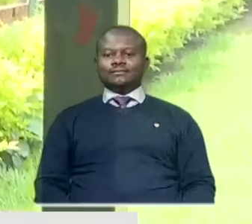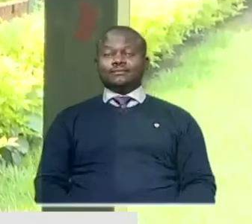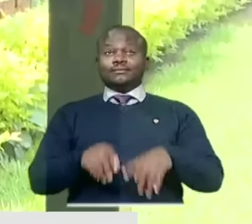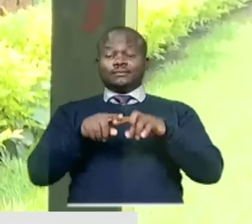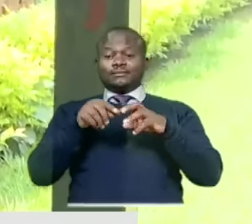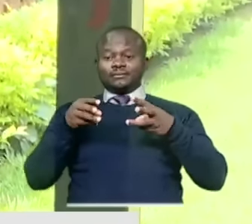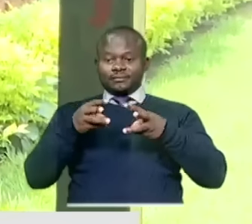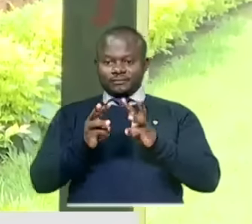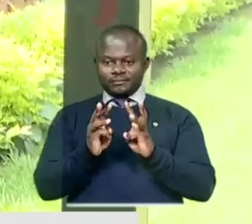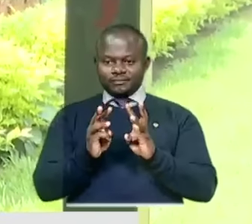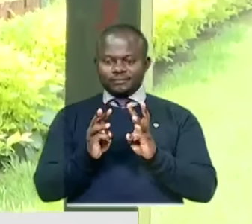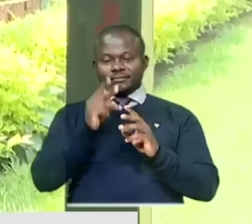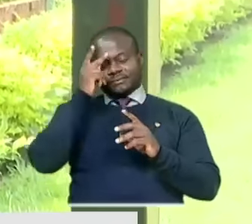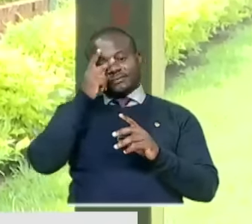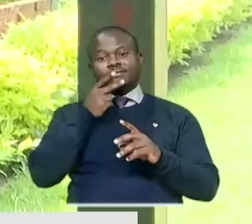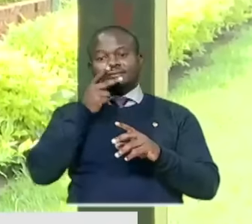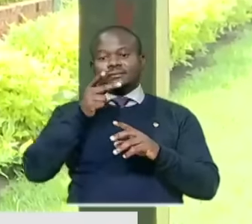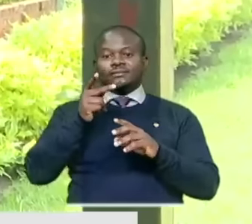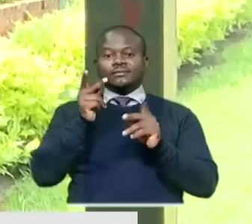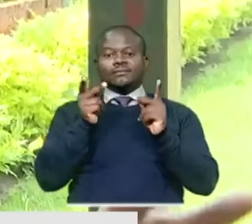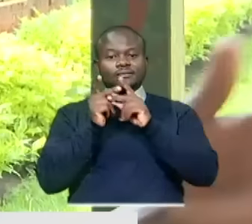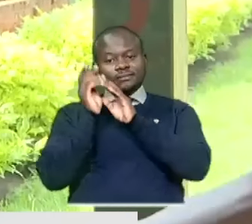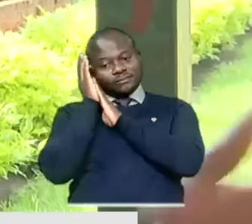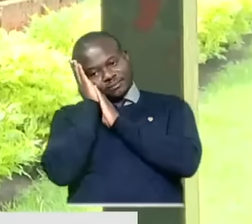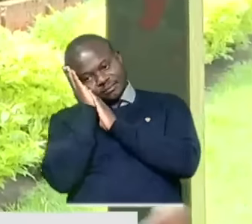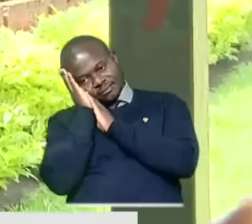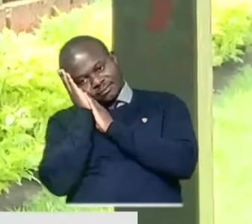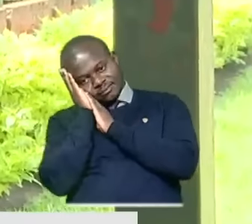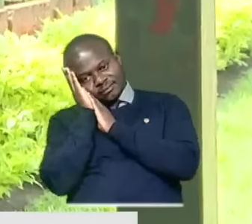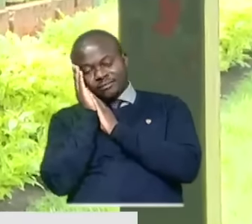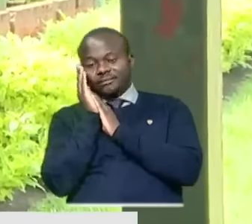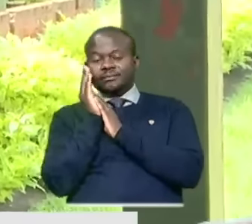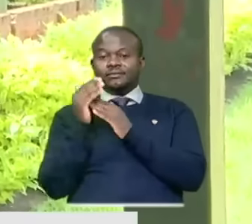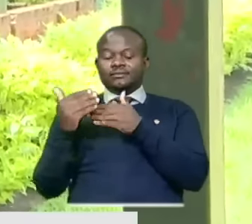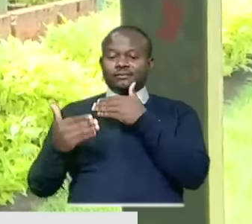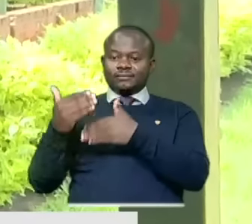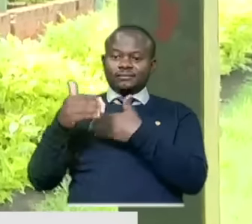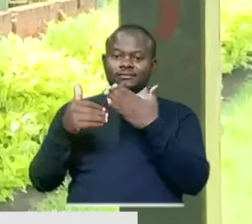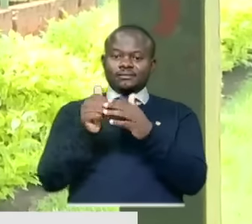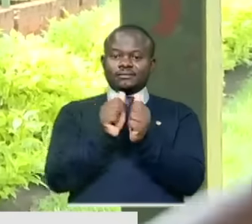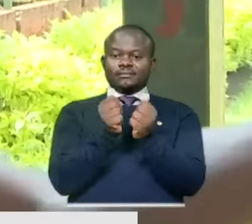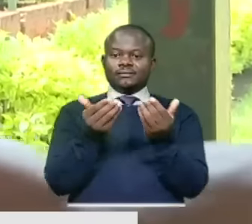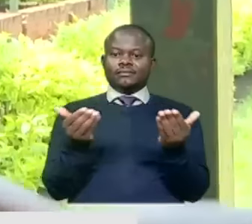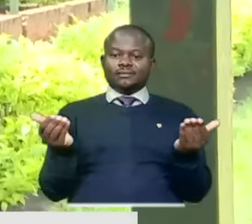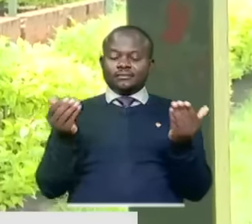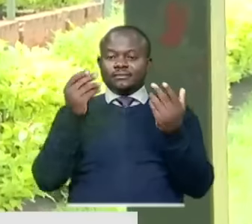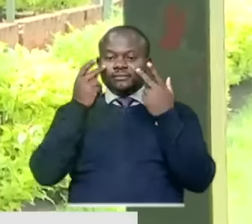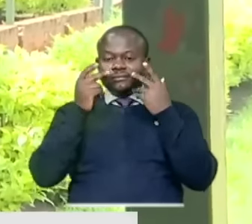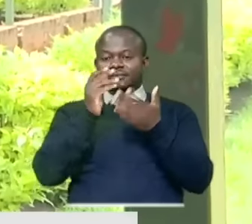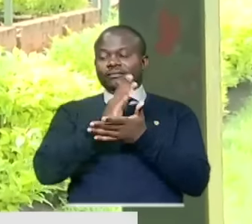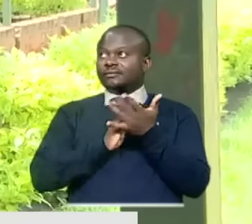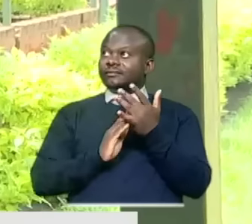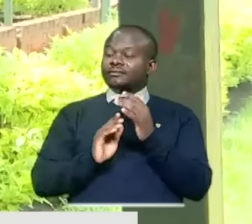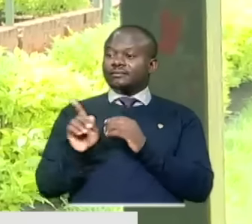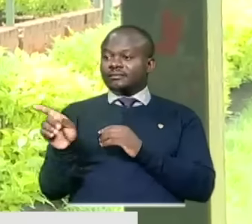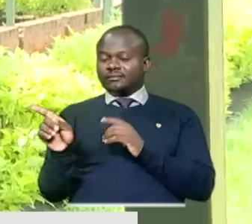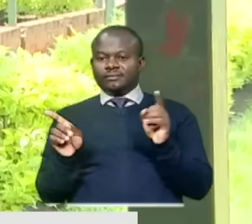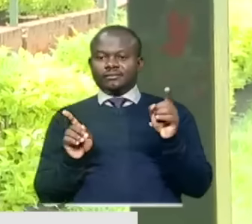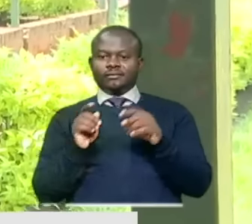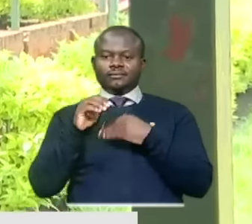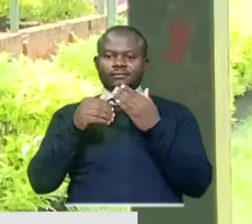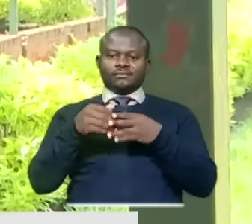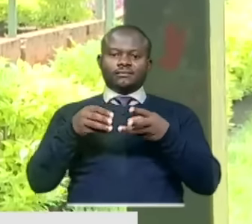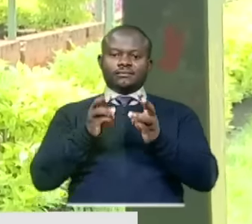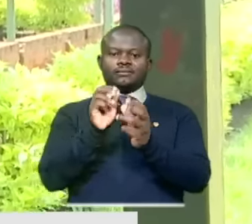n'ukuntu ababyeyi ku gitanda bari begeranye n'abana, umwe yarebaga hepfo undi haruguru mu buryo